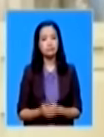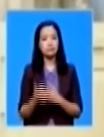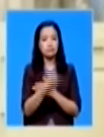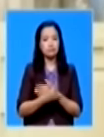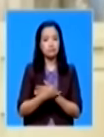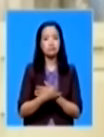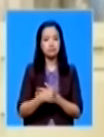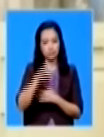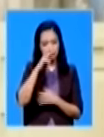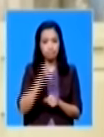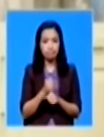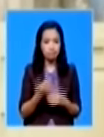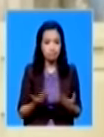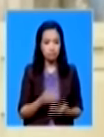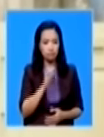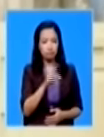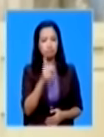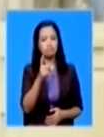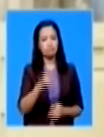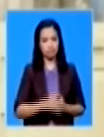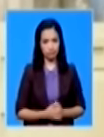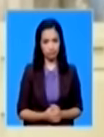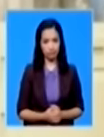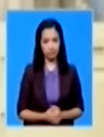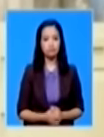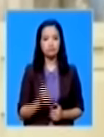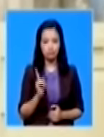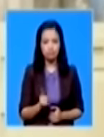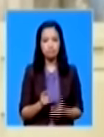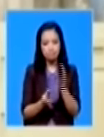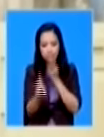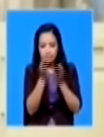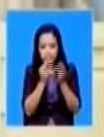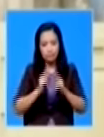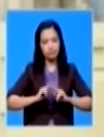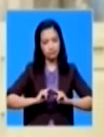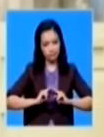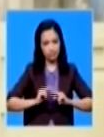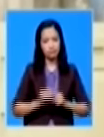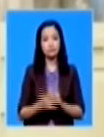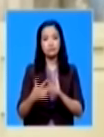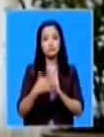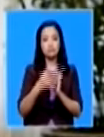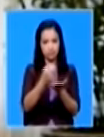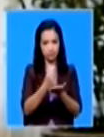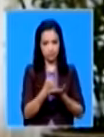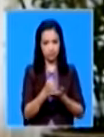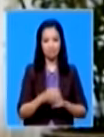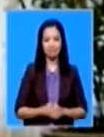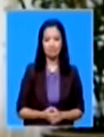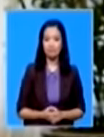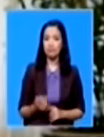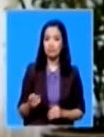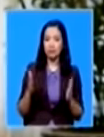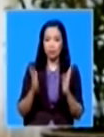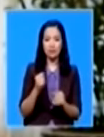ราะนั้นจะทำได้อย่างไรบอกกันเหรอไม่มีทางรู้เรื่องมันก็ต้องให้เขาเรียนรู้ด้วยทางอิเล็กทรอนิกส์เลยนะ เจาะจงในส่วนของข้า